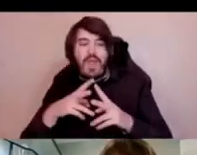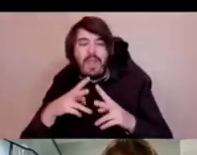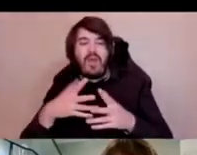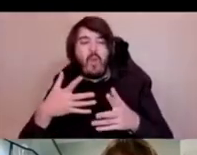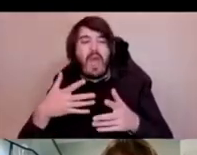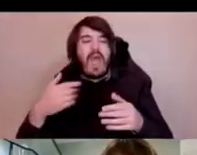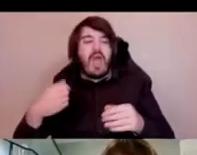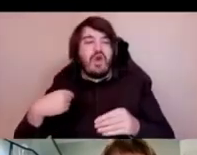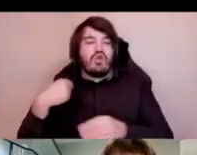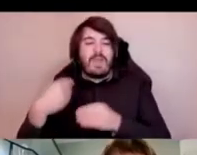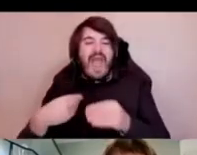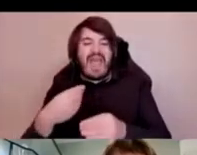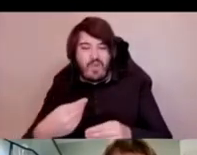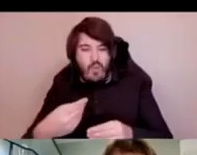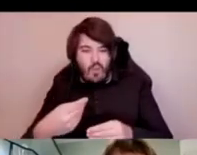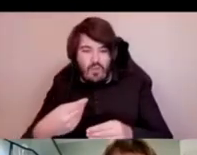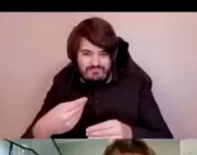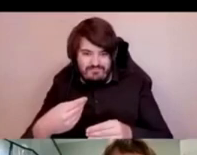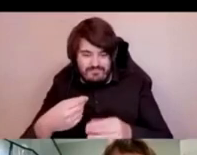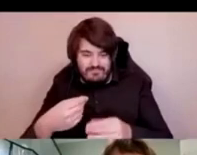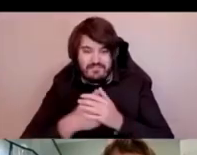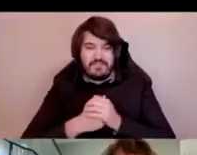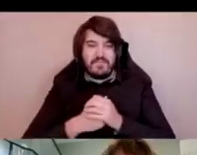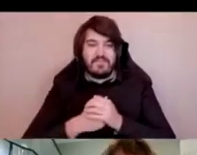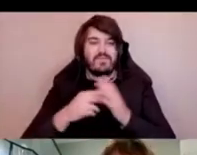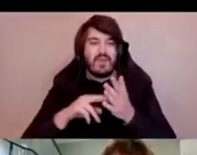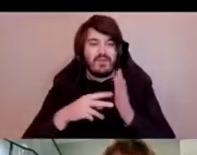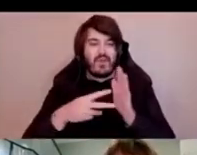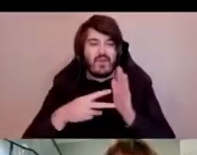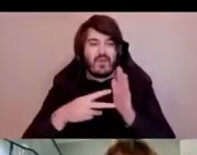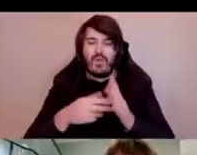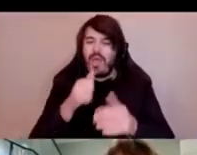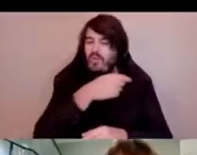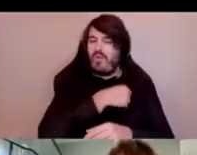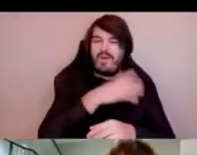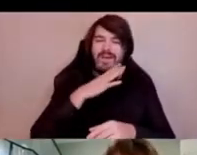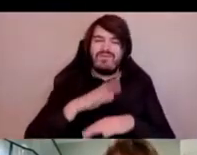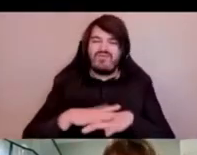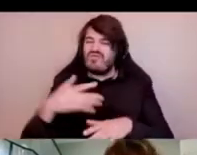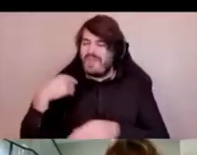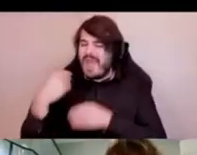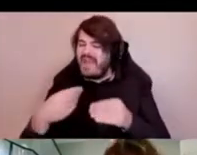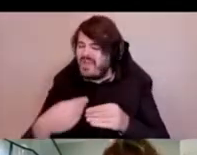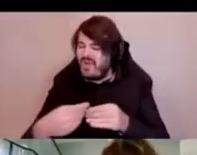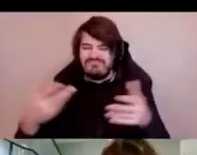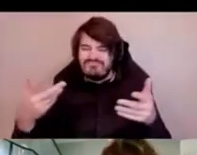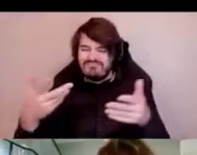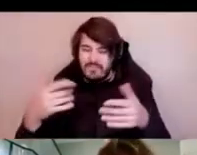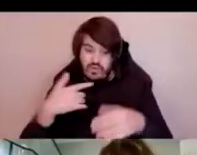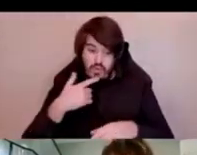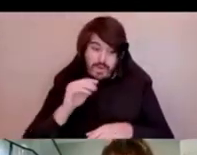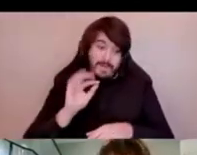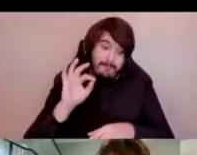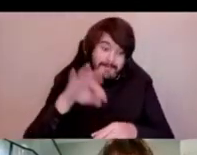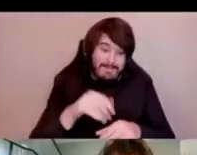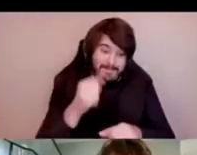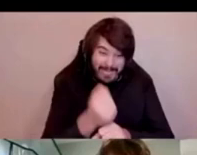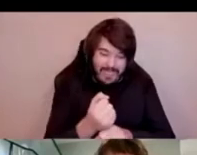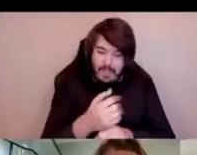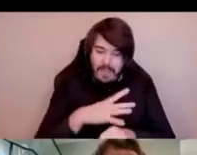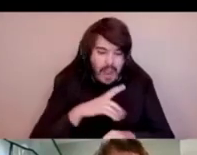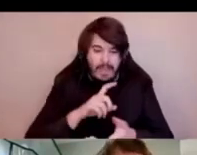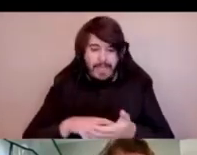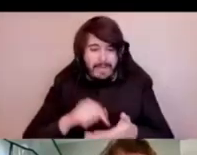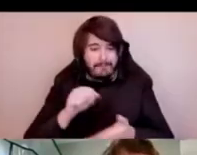générations. Donc, tantôt, on en parlait des générations. C'est je veux planter quelque chose, mais j'ai manqué ma date.